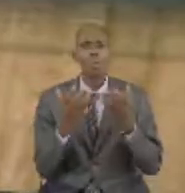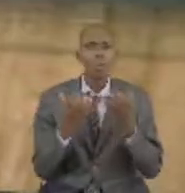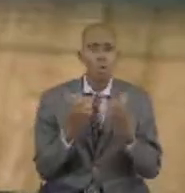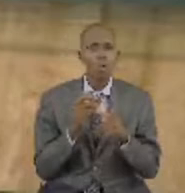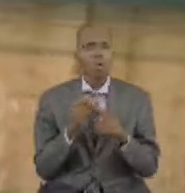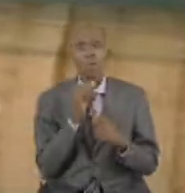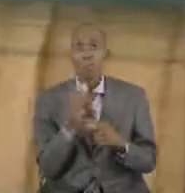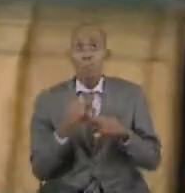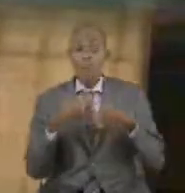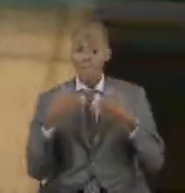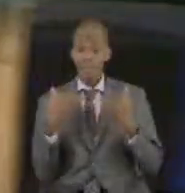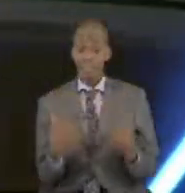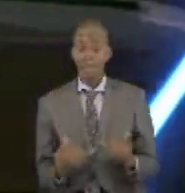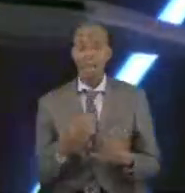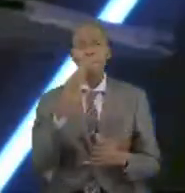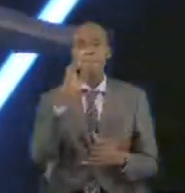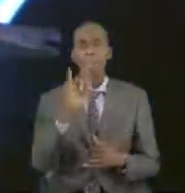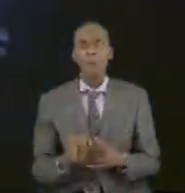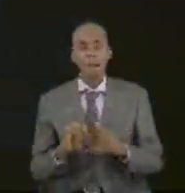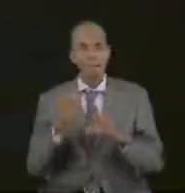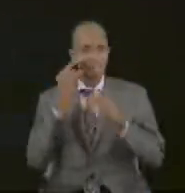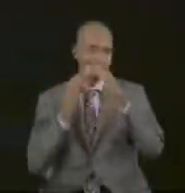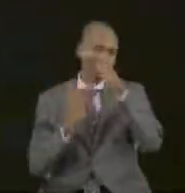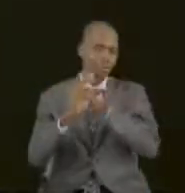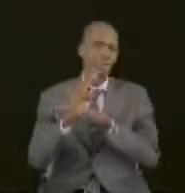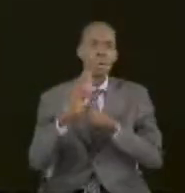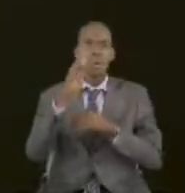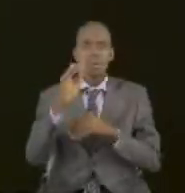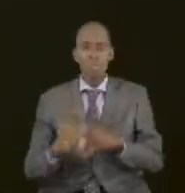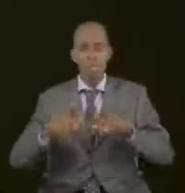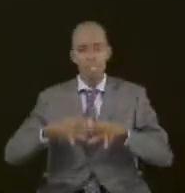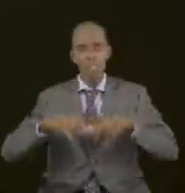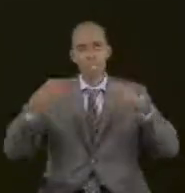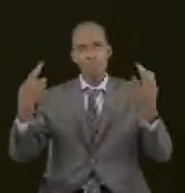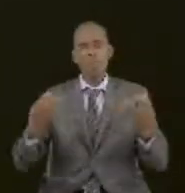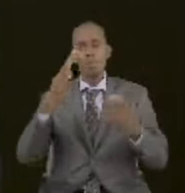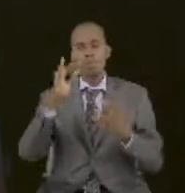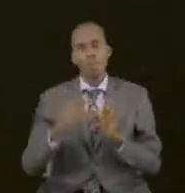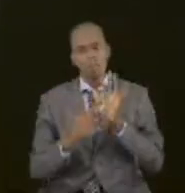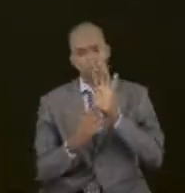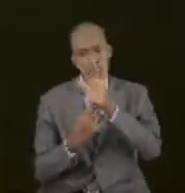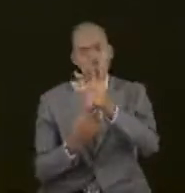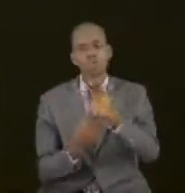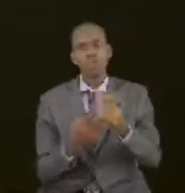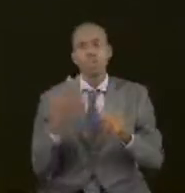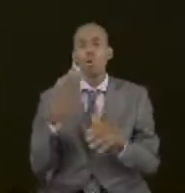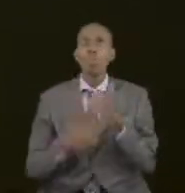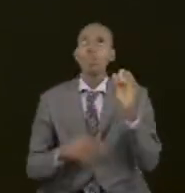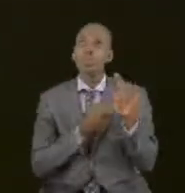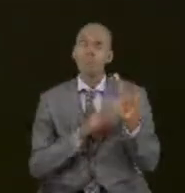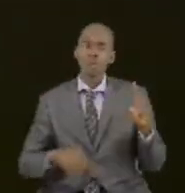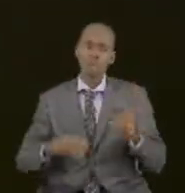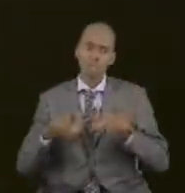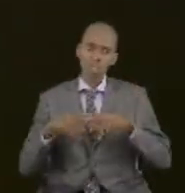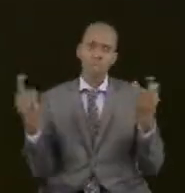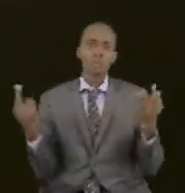veulent pas mais c'est pas la révélation et elle se fit d'après une révélation que j'y monte je leur ai posé